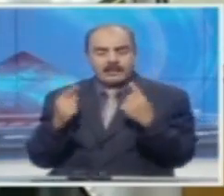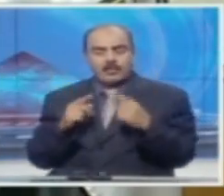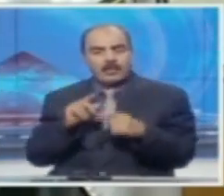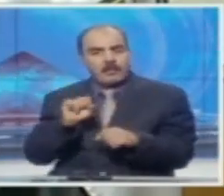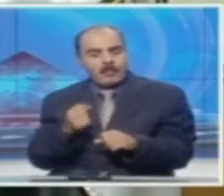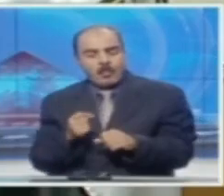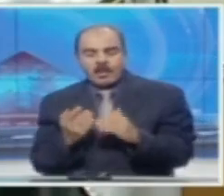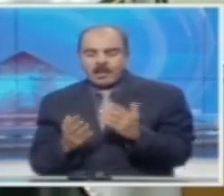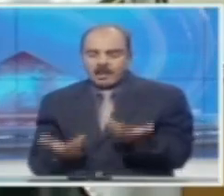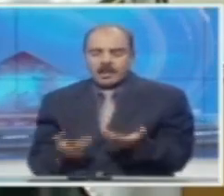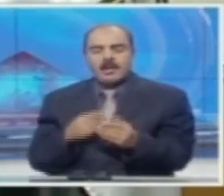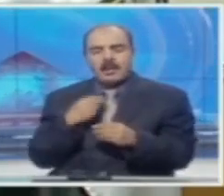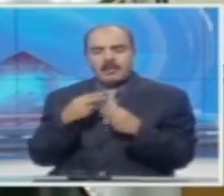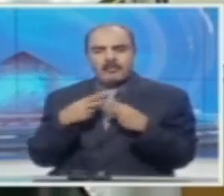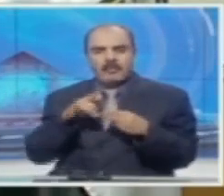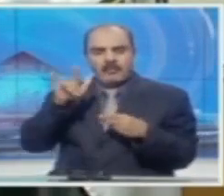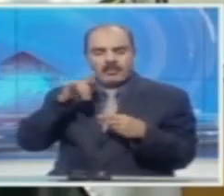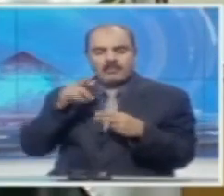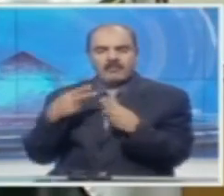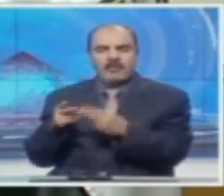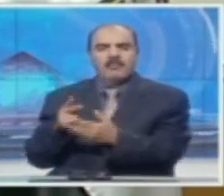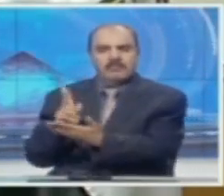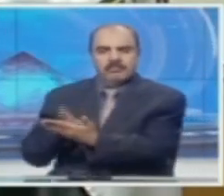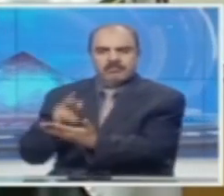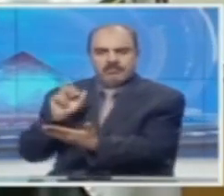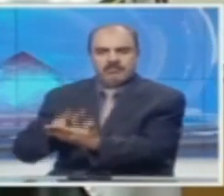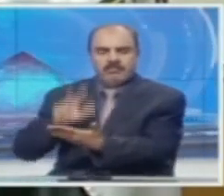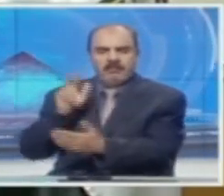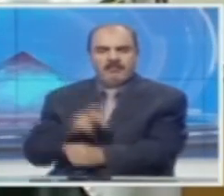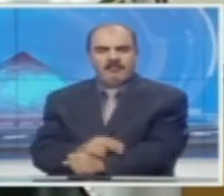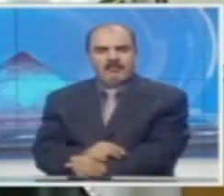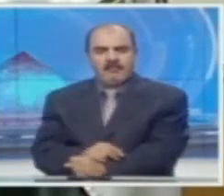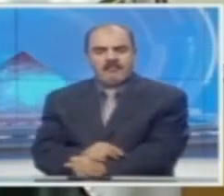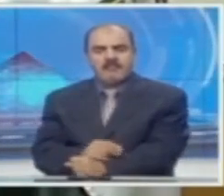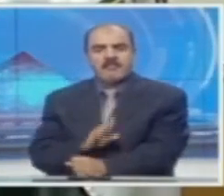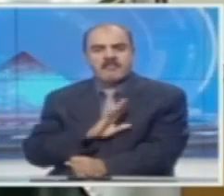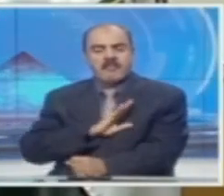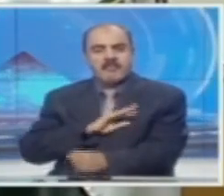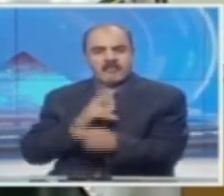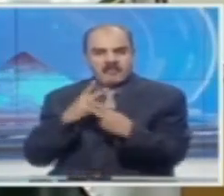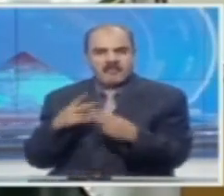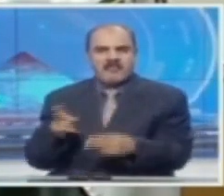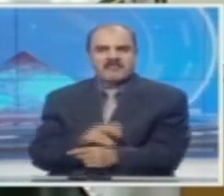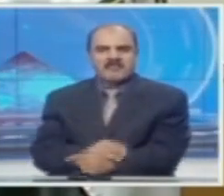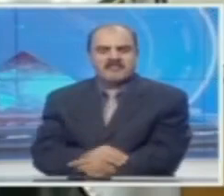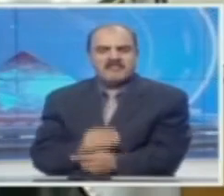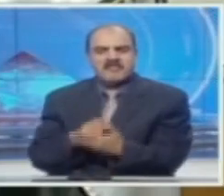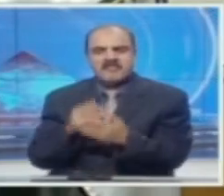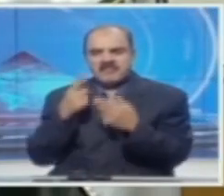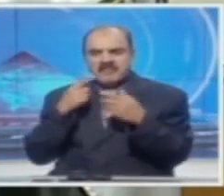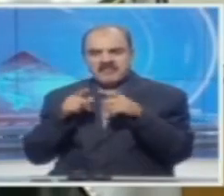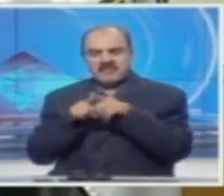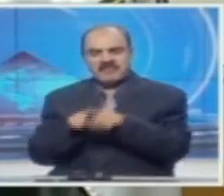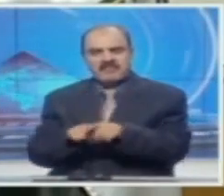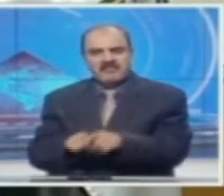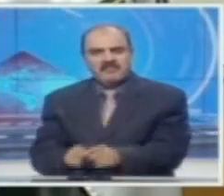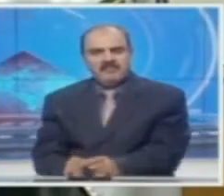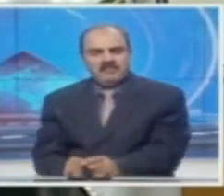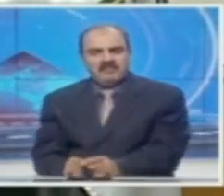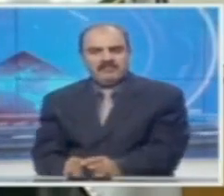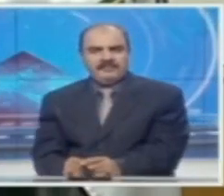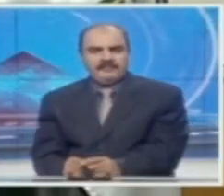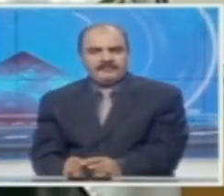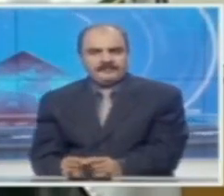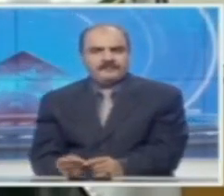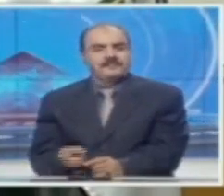وبعد موافقة وزارة الطيران المدني وأيضا وزارة الدفاع. لكن يحظر في نفس الوقت